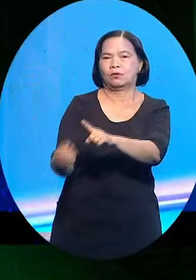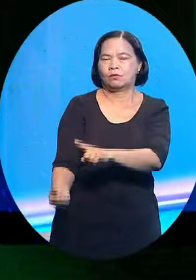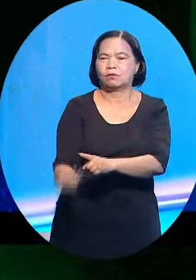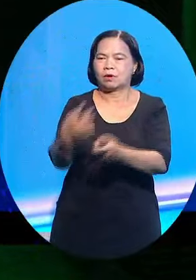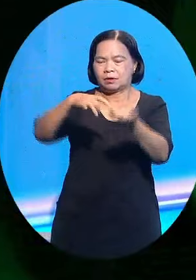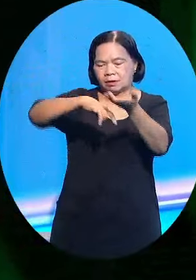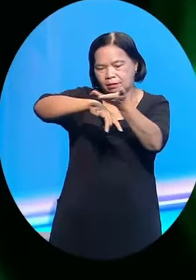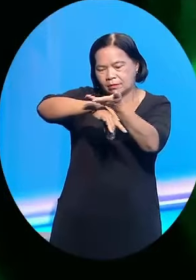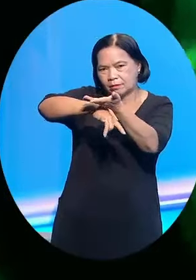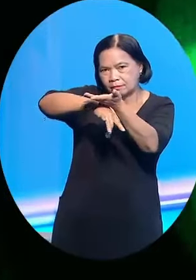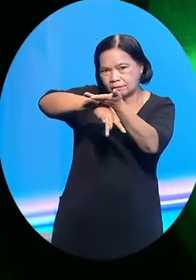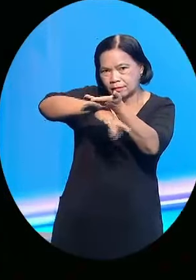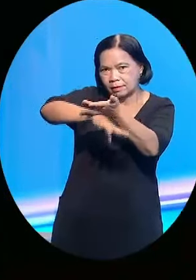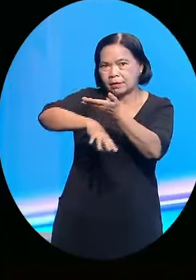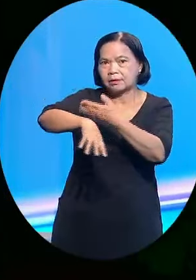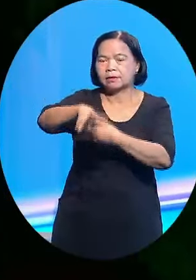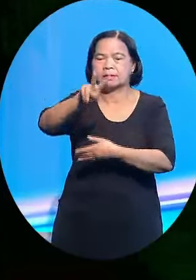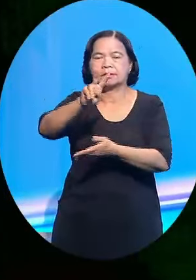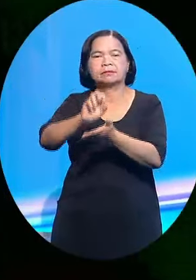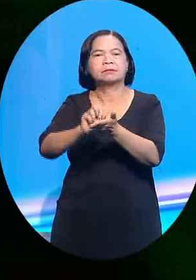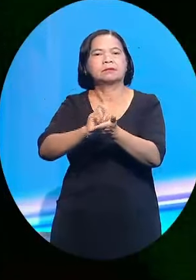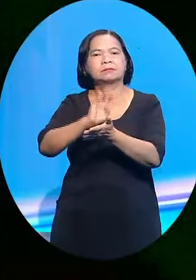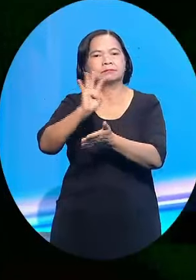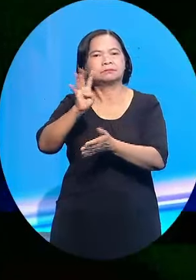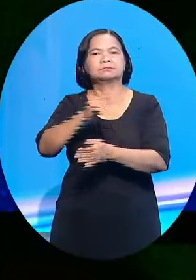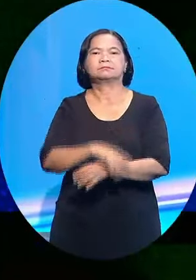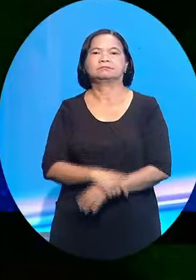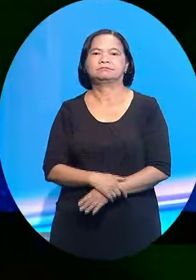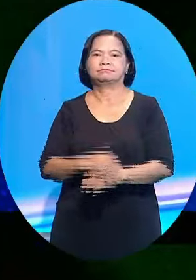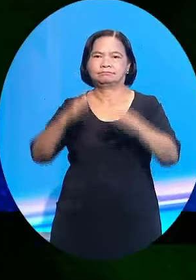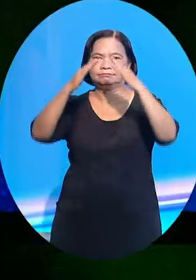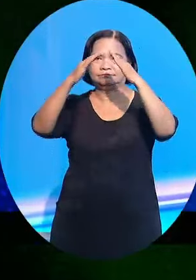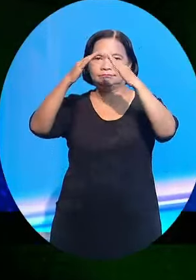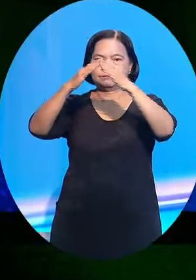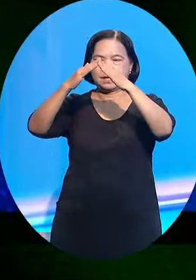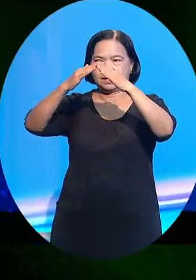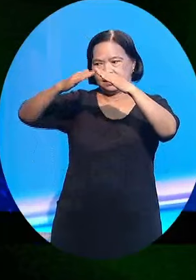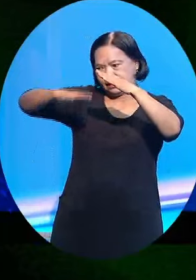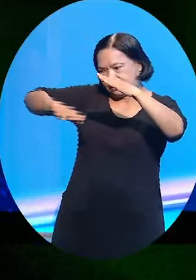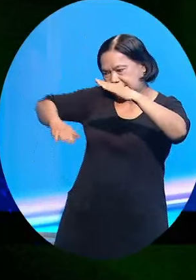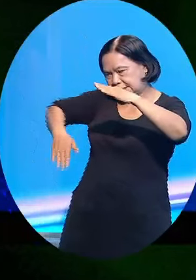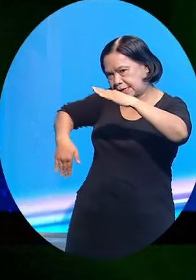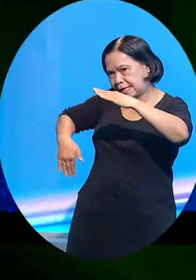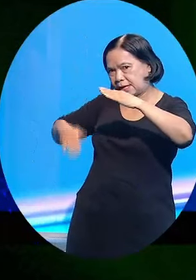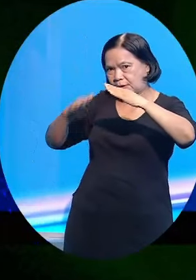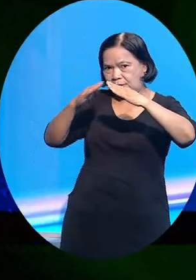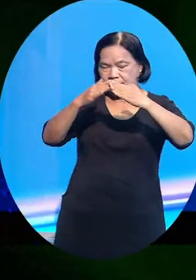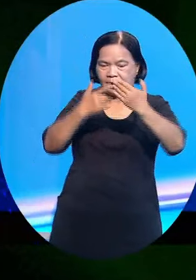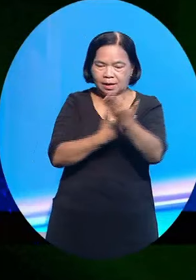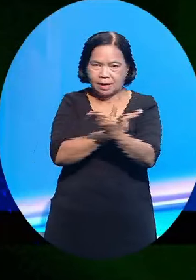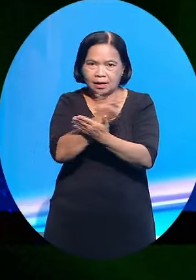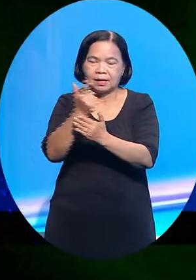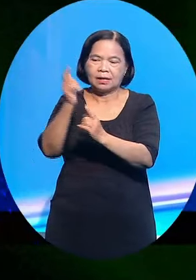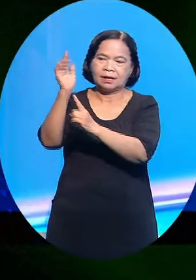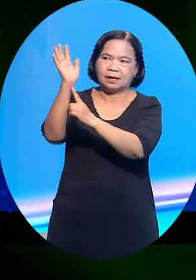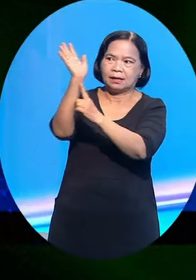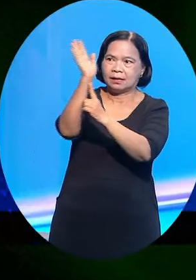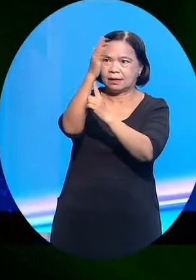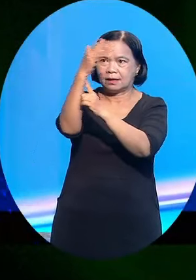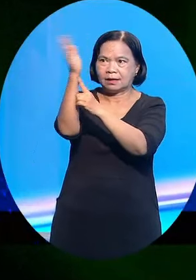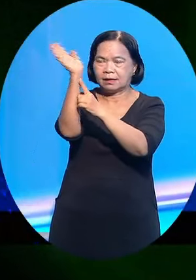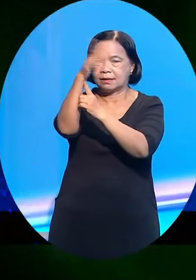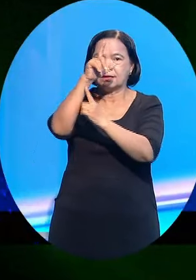cà phê ở St. Petersburg ngày 2 tháng 4. Tòa nhà phía sau tôi là tòa nhà hành chính của thành phố. Đây là một lá cờ Nga. Từ